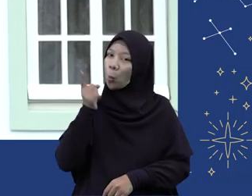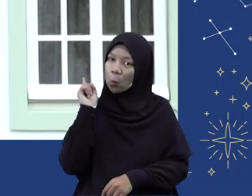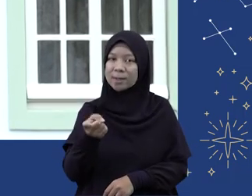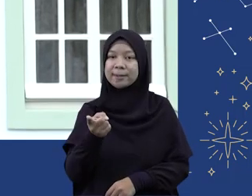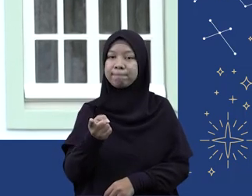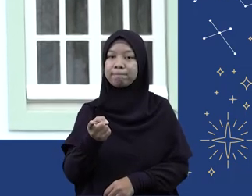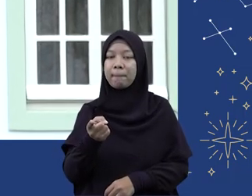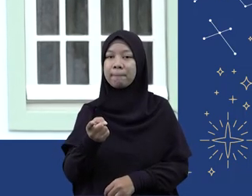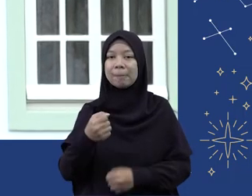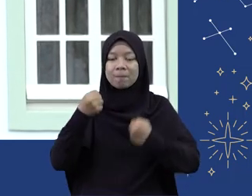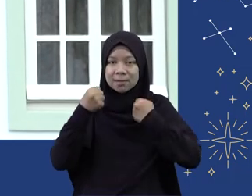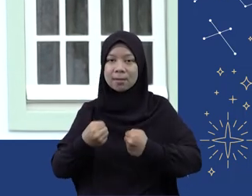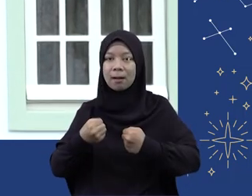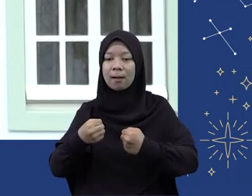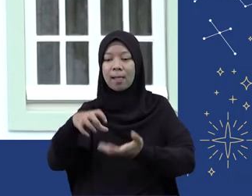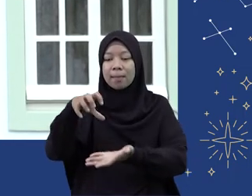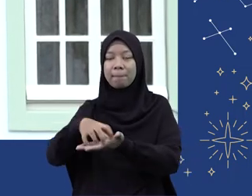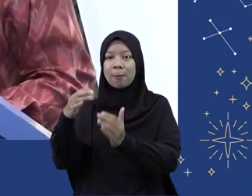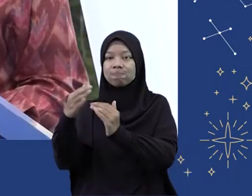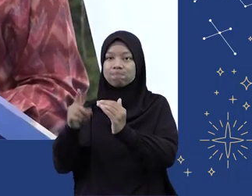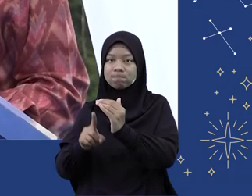bahwa dosa ini tetap berkiprah